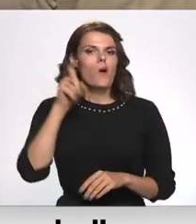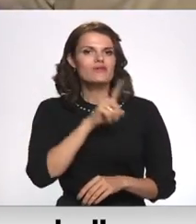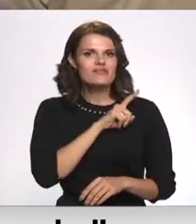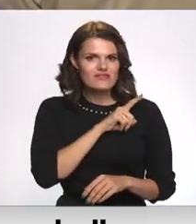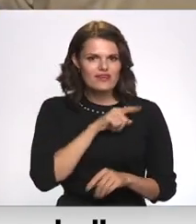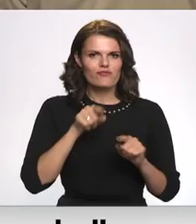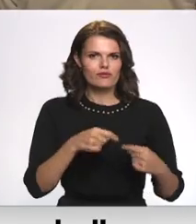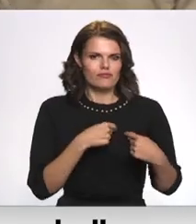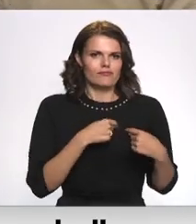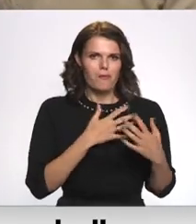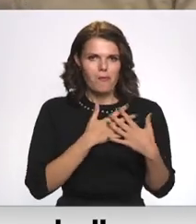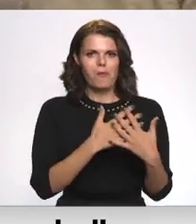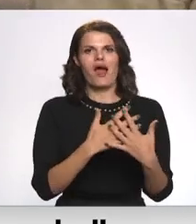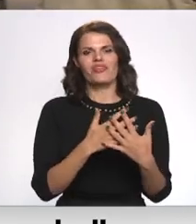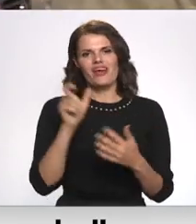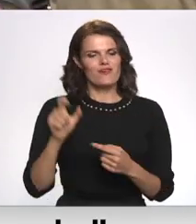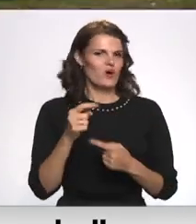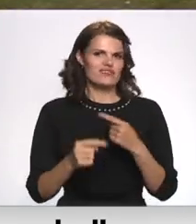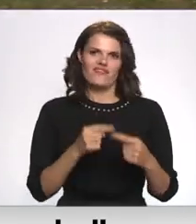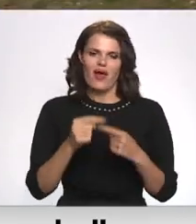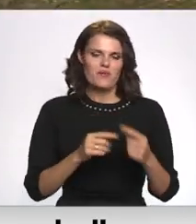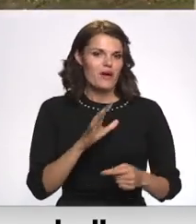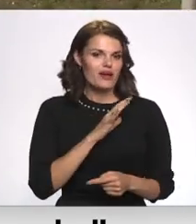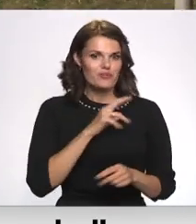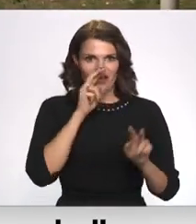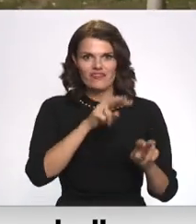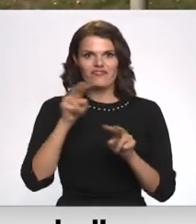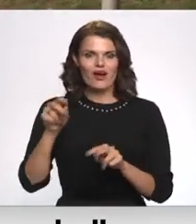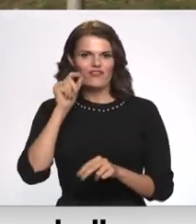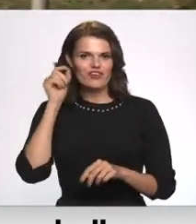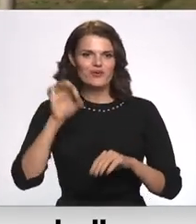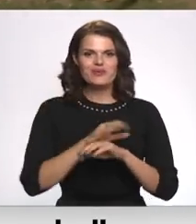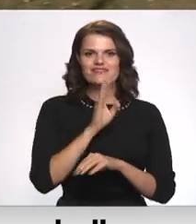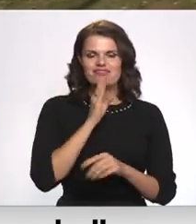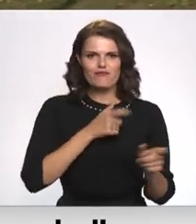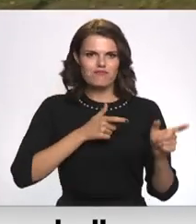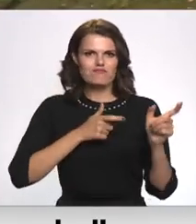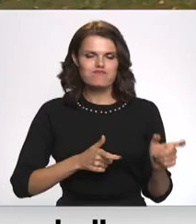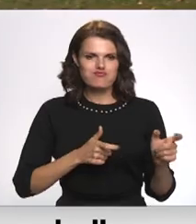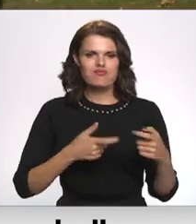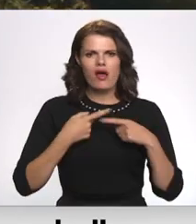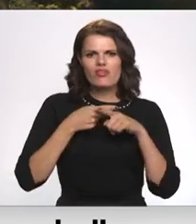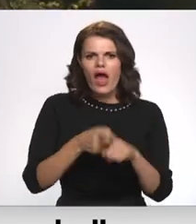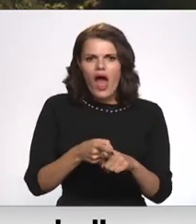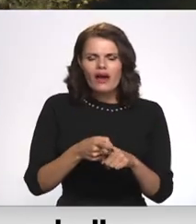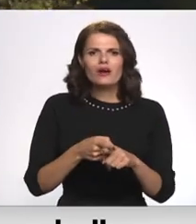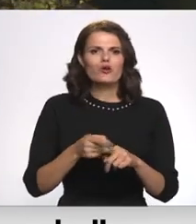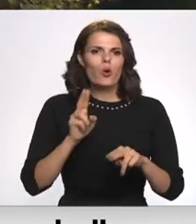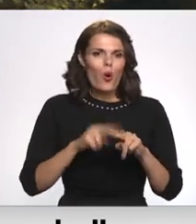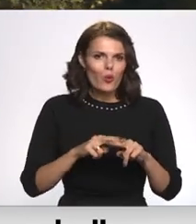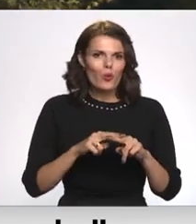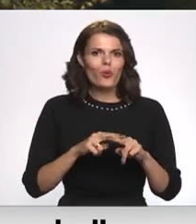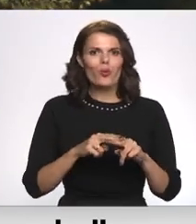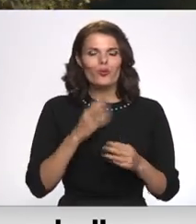ir sirdī patriots vienmēr bijis. Bērojot vīrus un sievas ar ieročiem kaujas tehniku un taipat